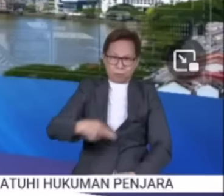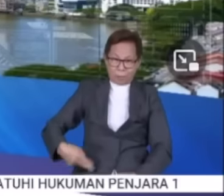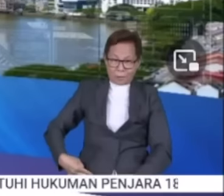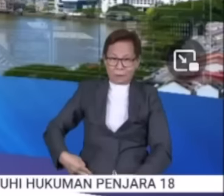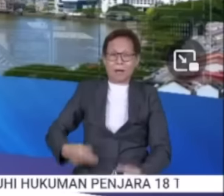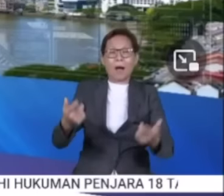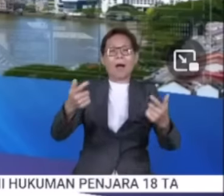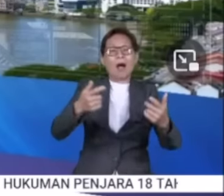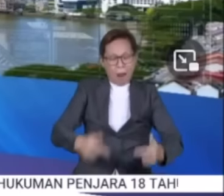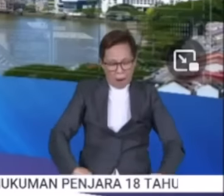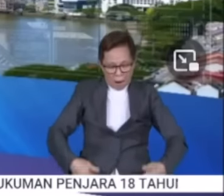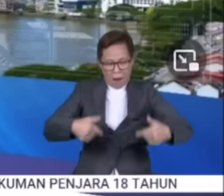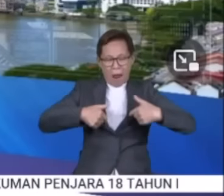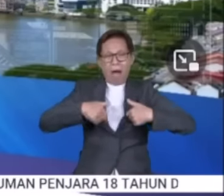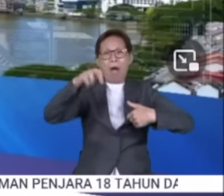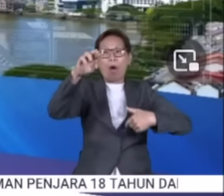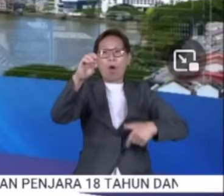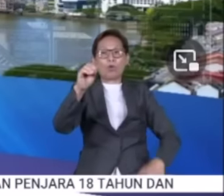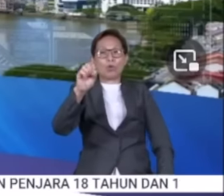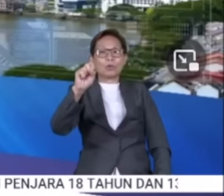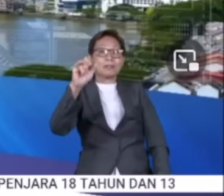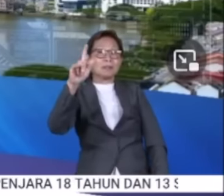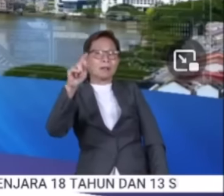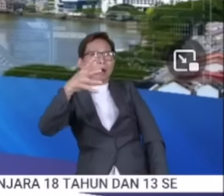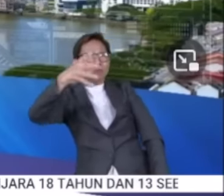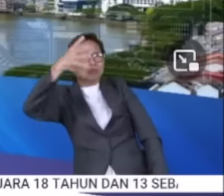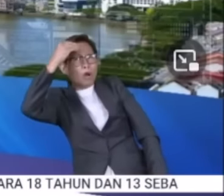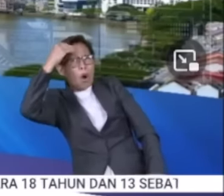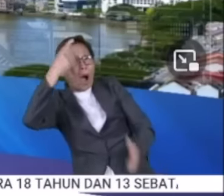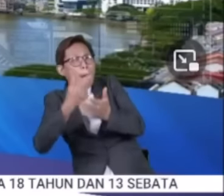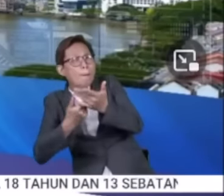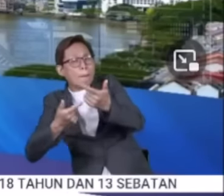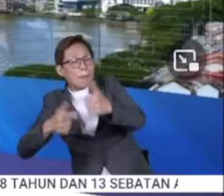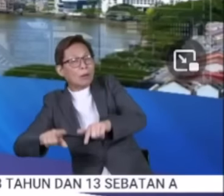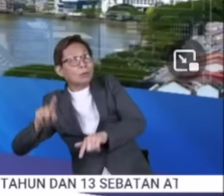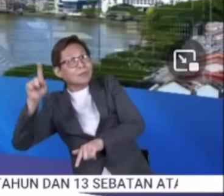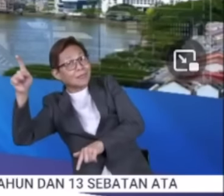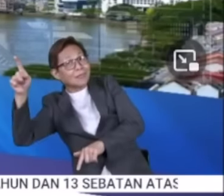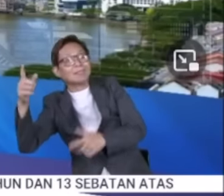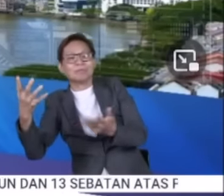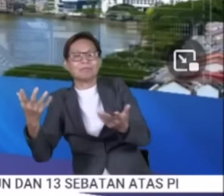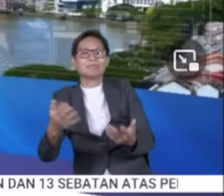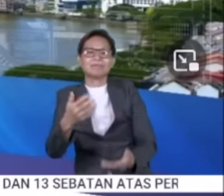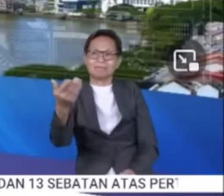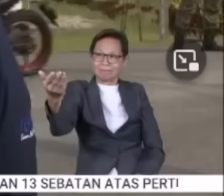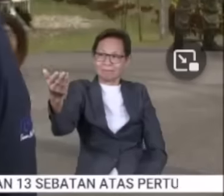Kita langsung saja bersama Rosita Ampong untuk mengetahui perkembangan di sana. Silakan Rosita.